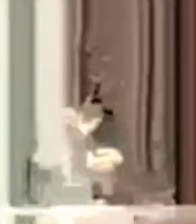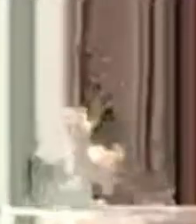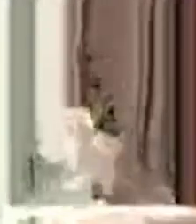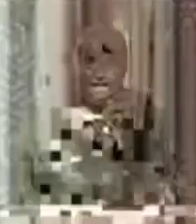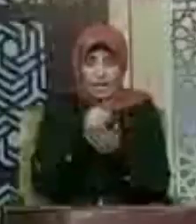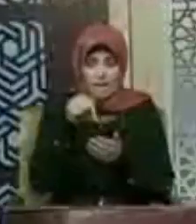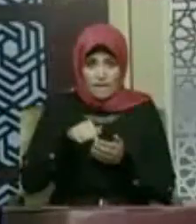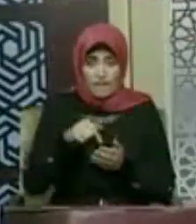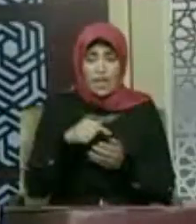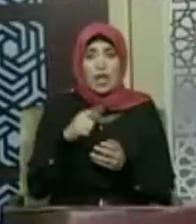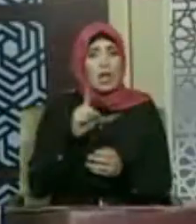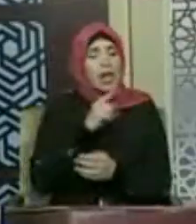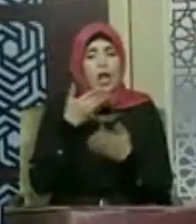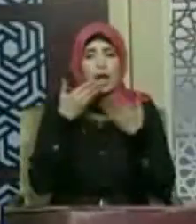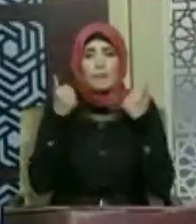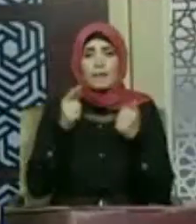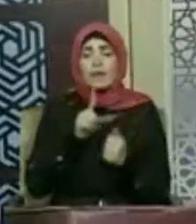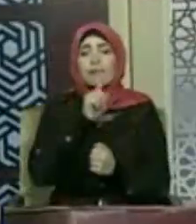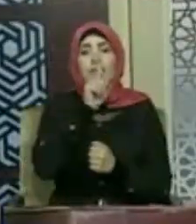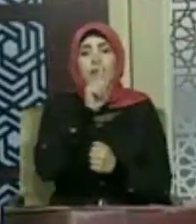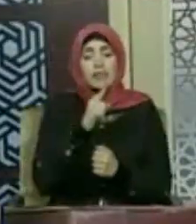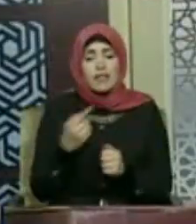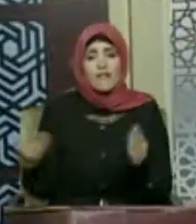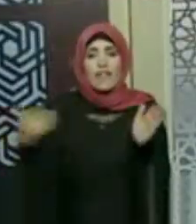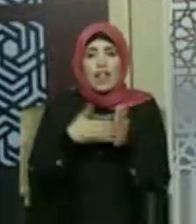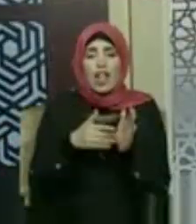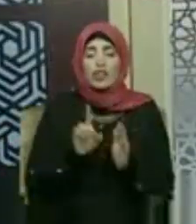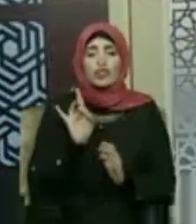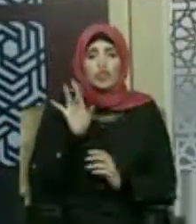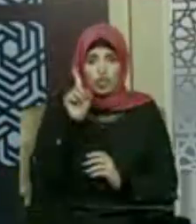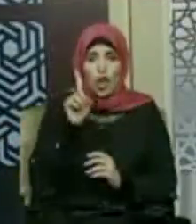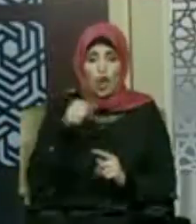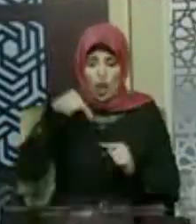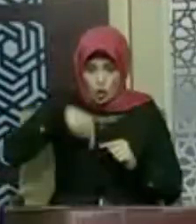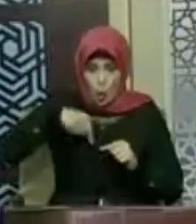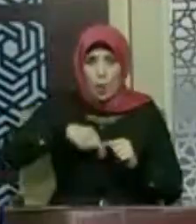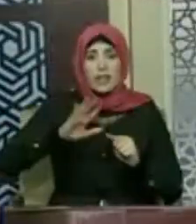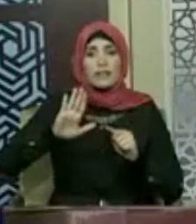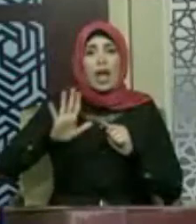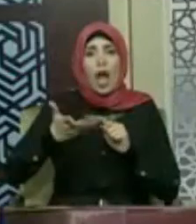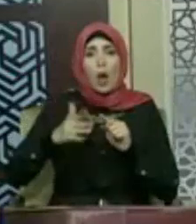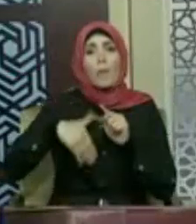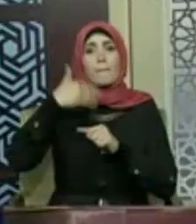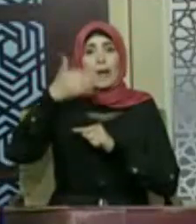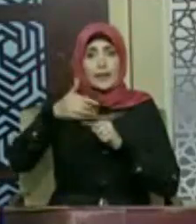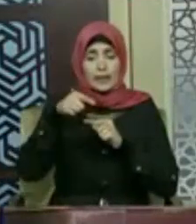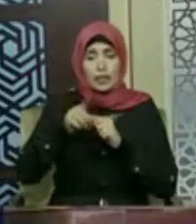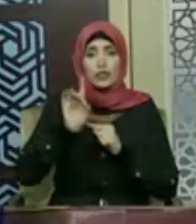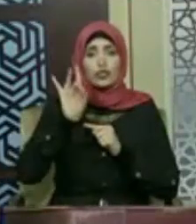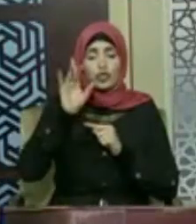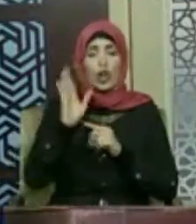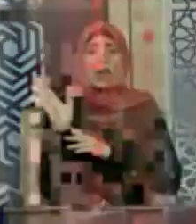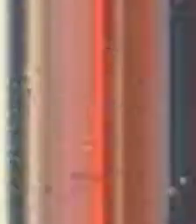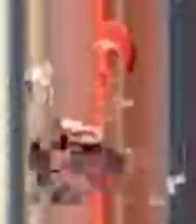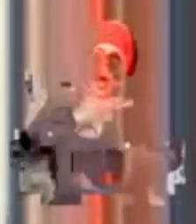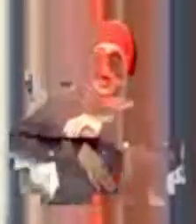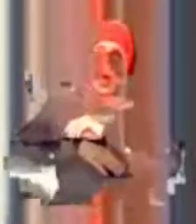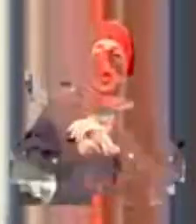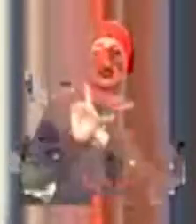آجلا أو عاجلا على من يصنعه ويموله